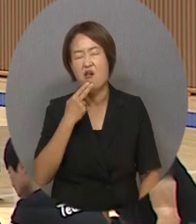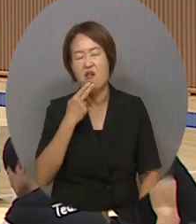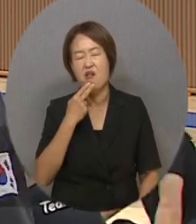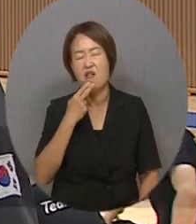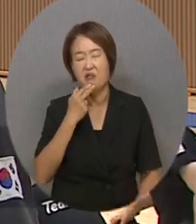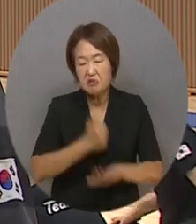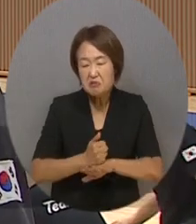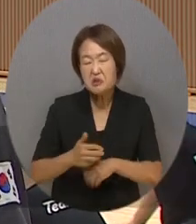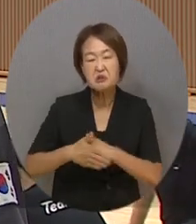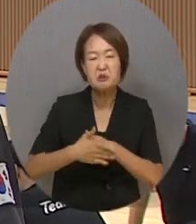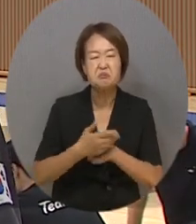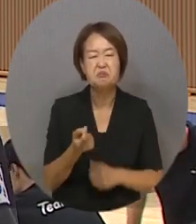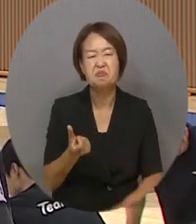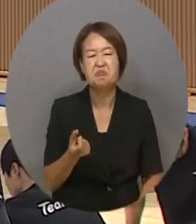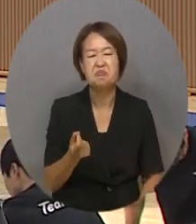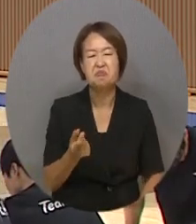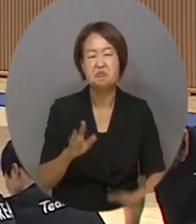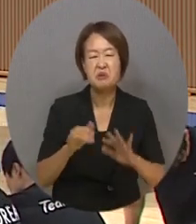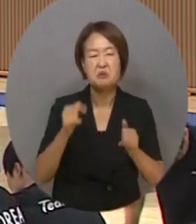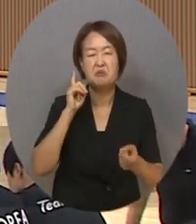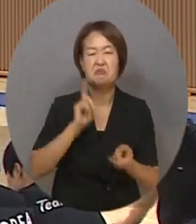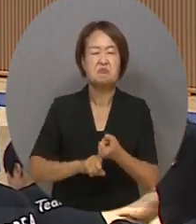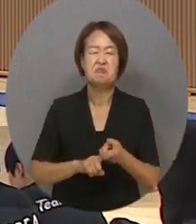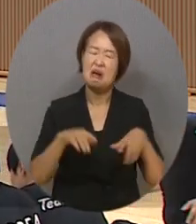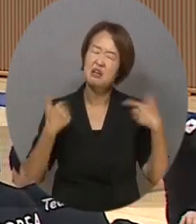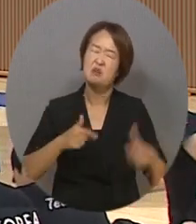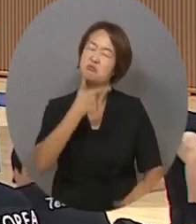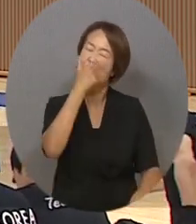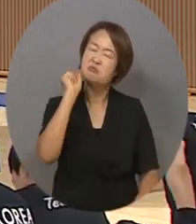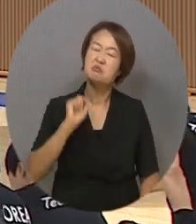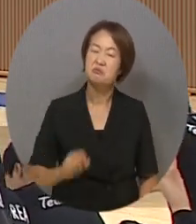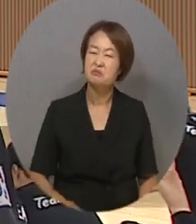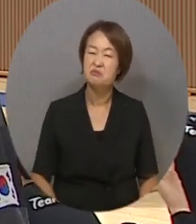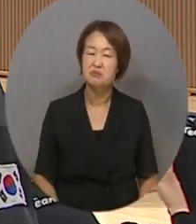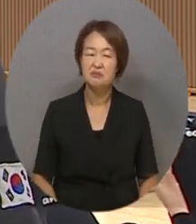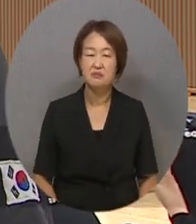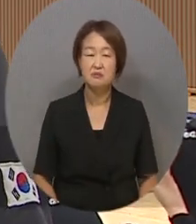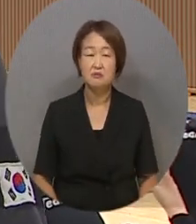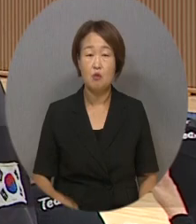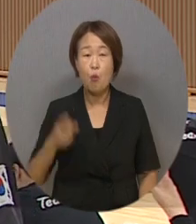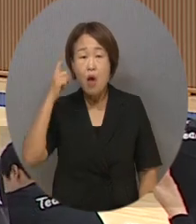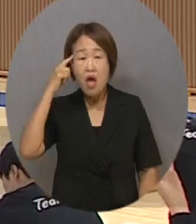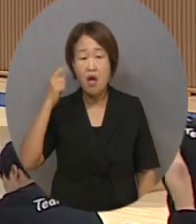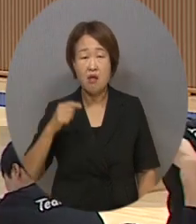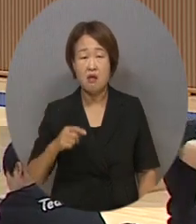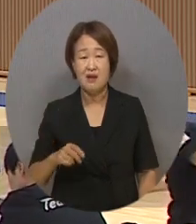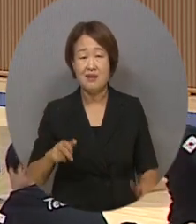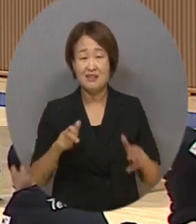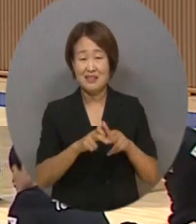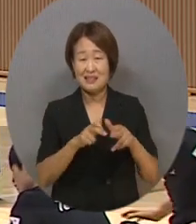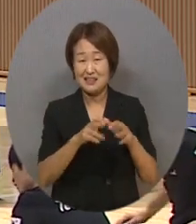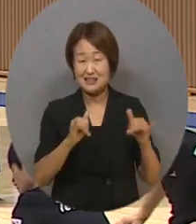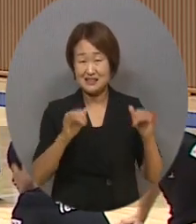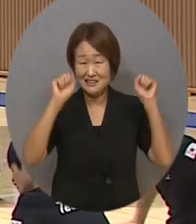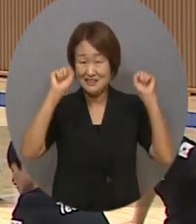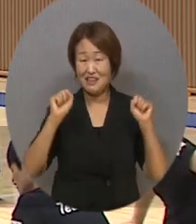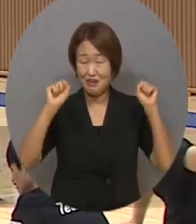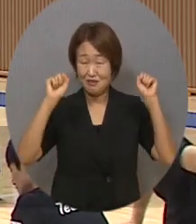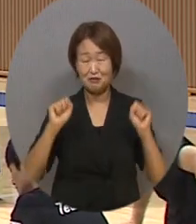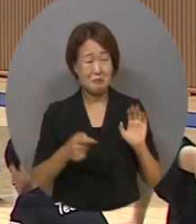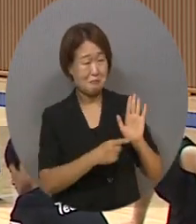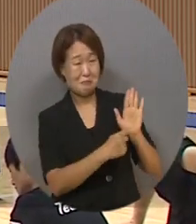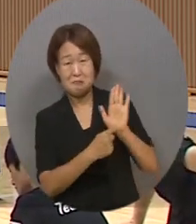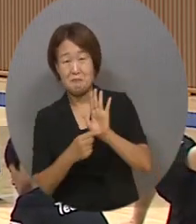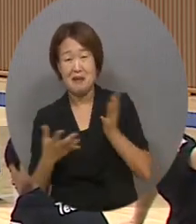같고 사람들의 관심은 항상 부족한 것 같아요. 왜냐면은 이제 워낙 장애인